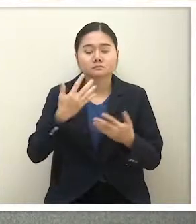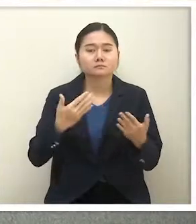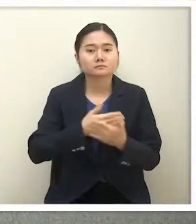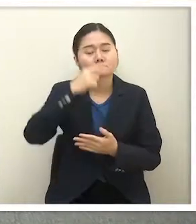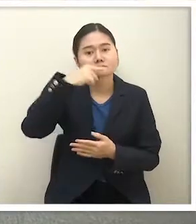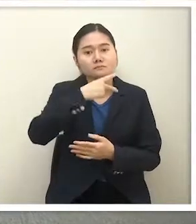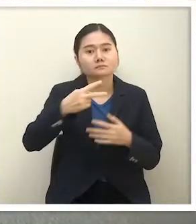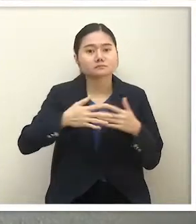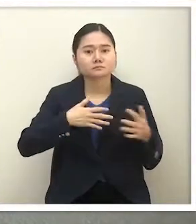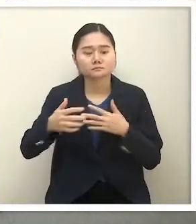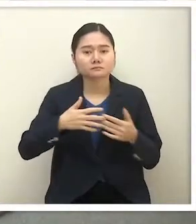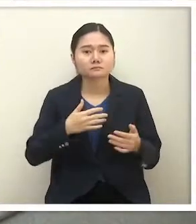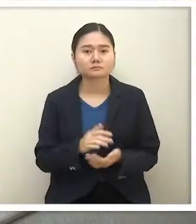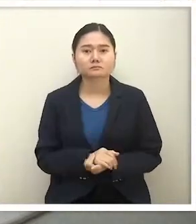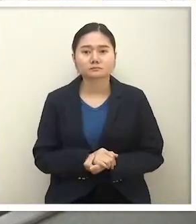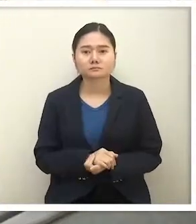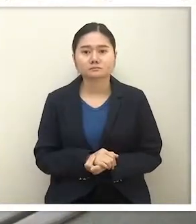าไทยไม่เป็นไร